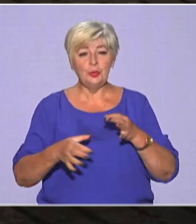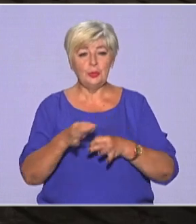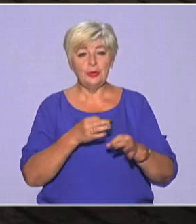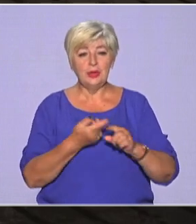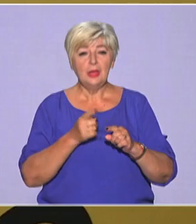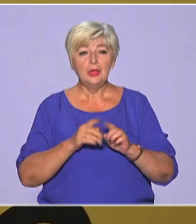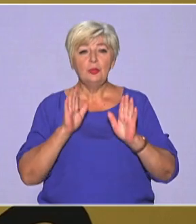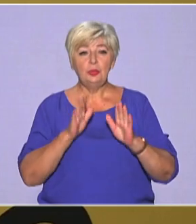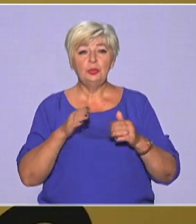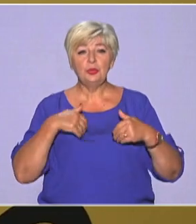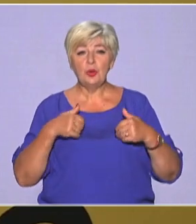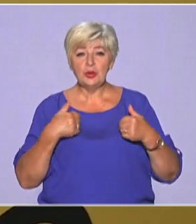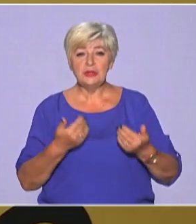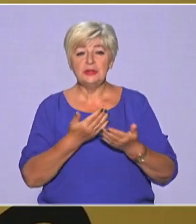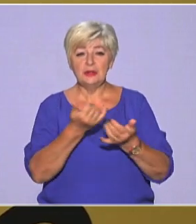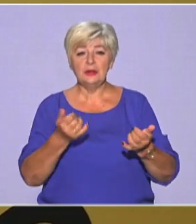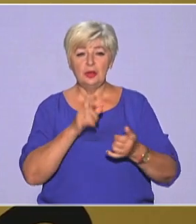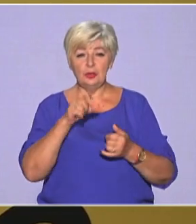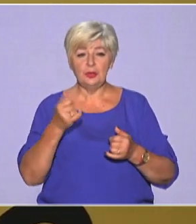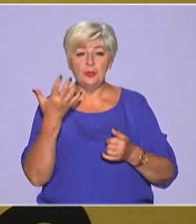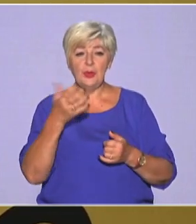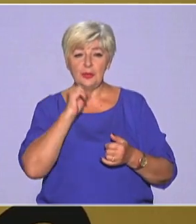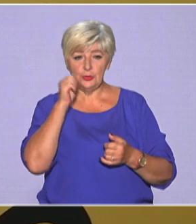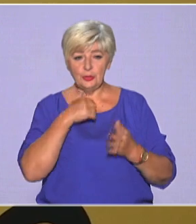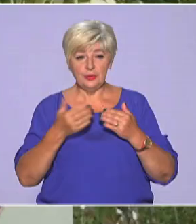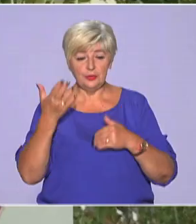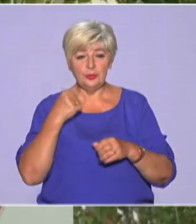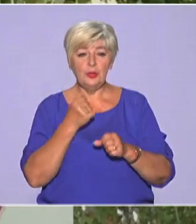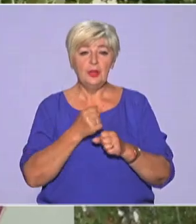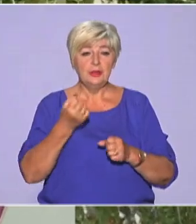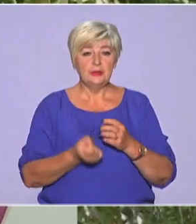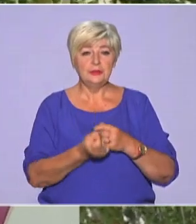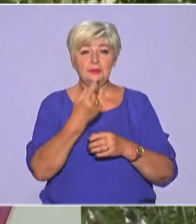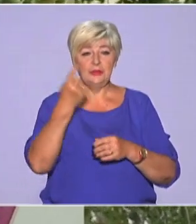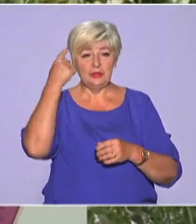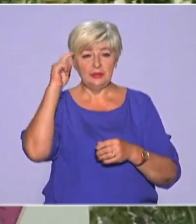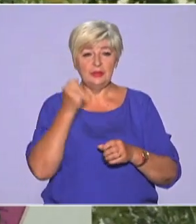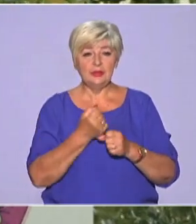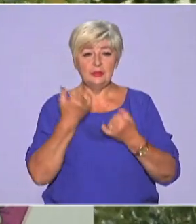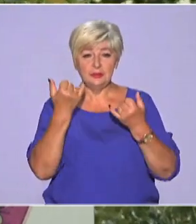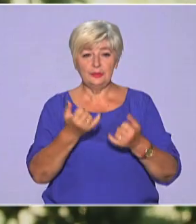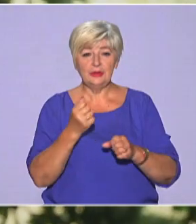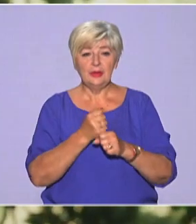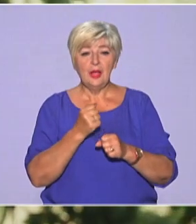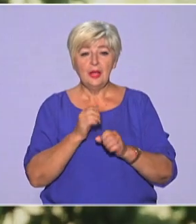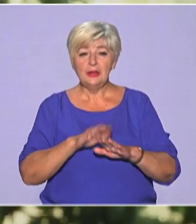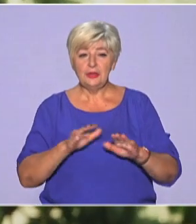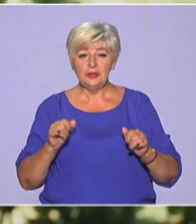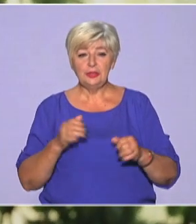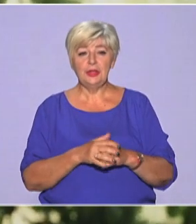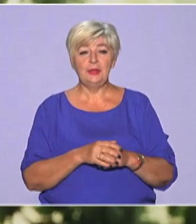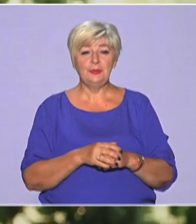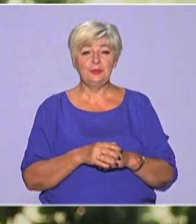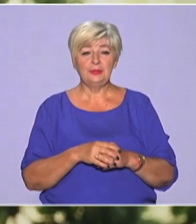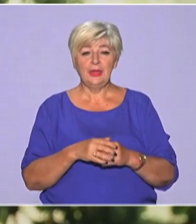будуть корисними людям. 5 років тому з'явилася ідея зробити для дітей першу живу гру в Україні під назвою